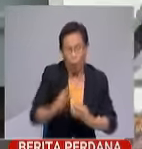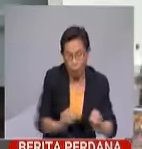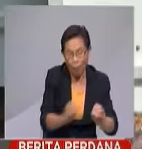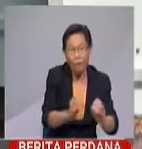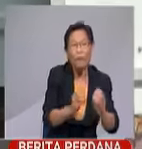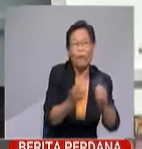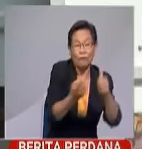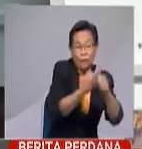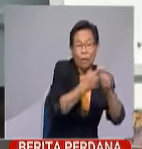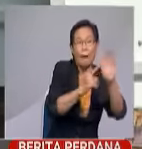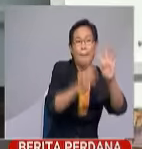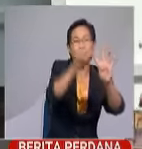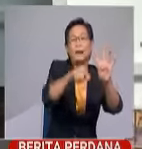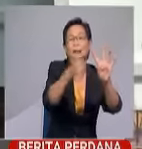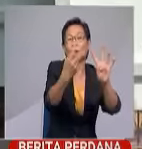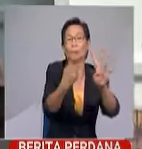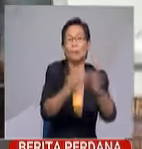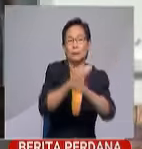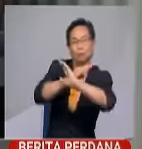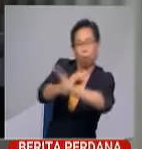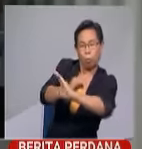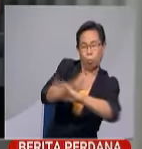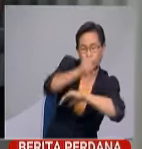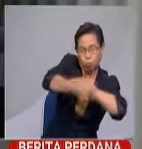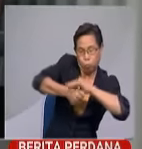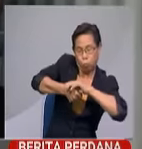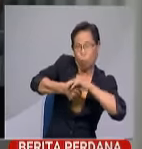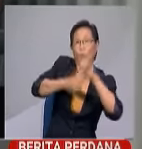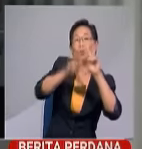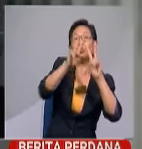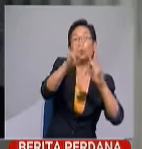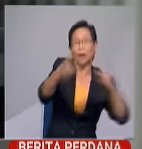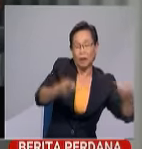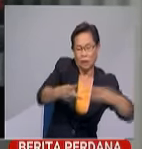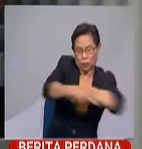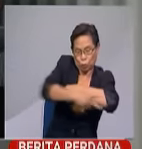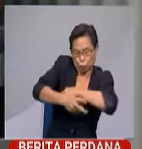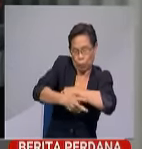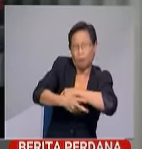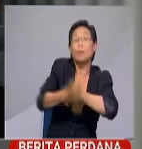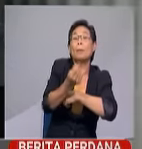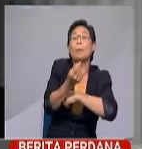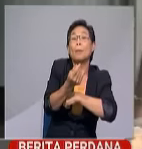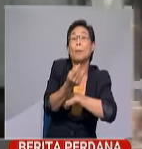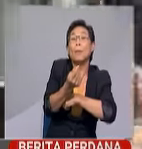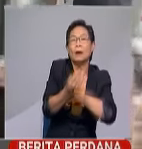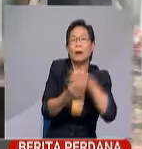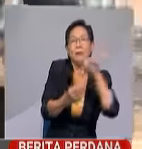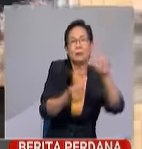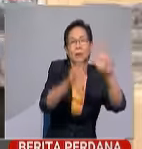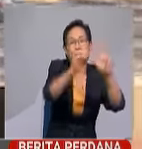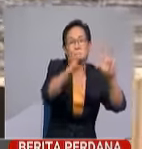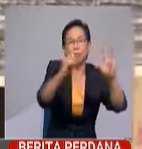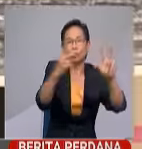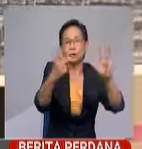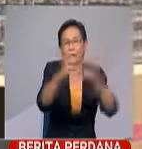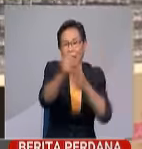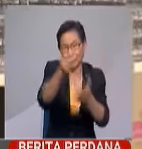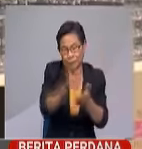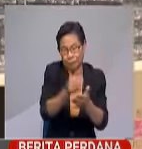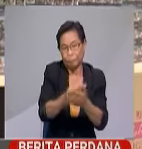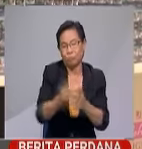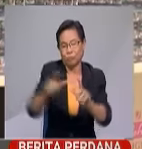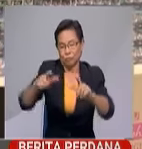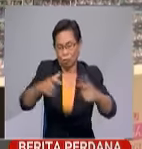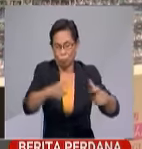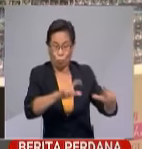Disember lalu berjaya menyekat cubaan menyeludup keluar 2 unit kenderaan curi dianggarkan bernilai RM300,000.